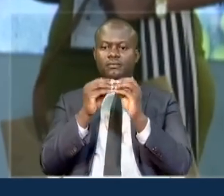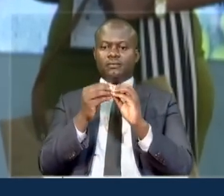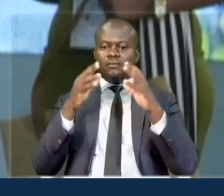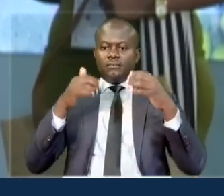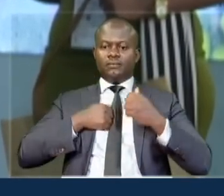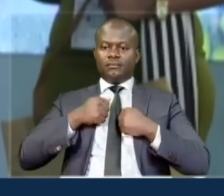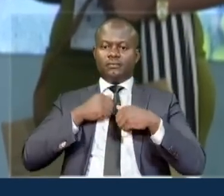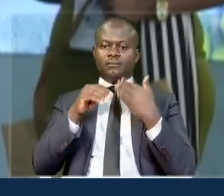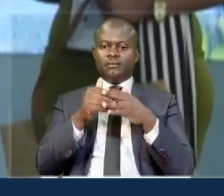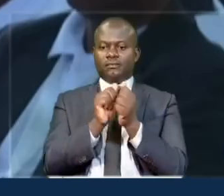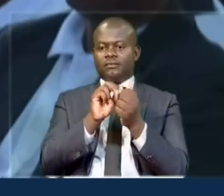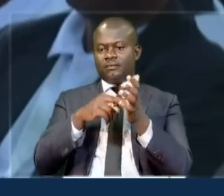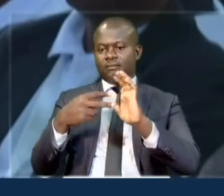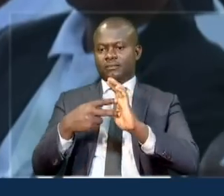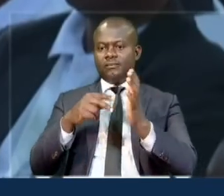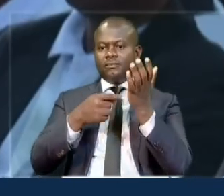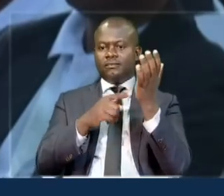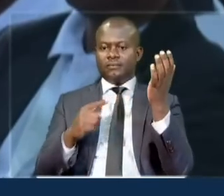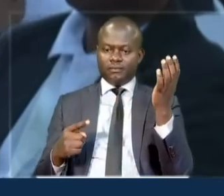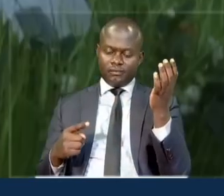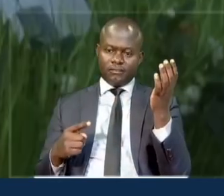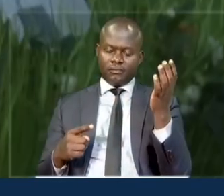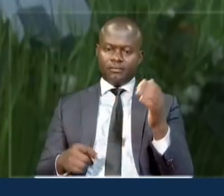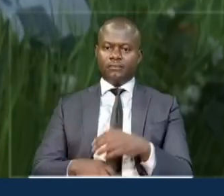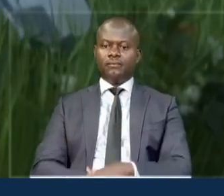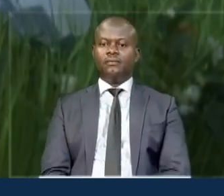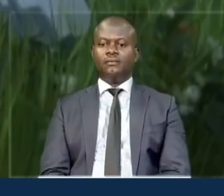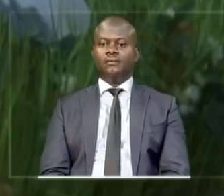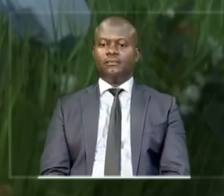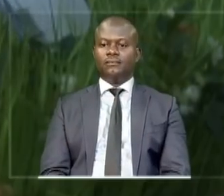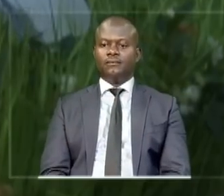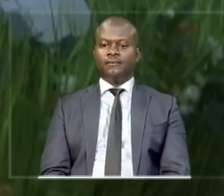w'abanyarwanda ndetse n'imishinga y'ikoranabuhanga Mbarushimana Pio i Musanze